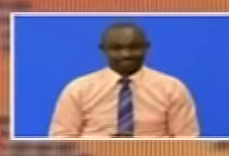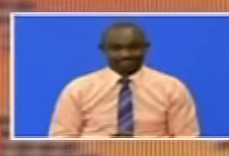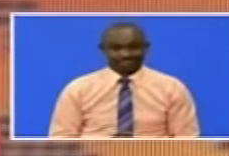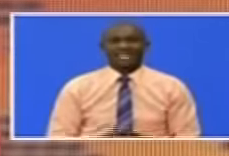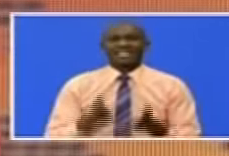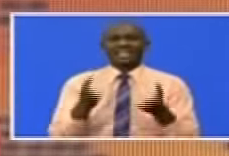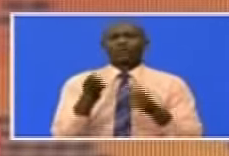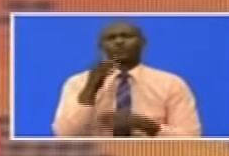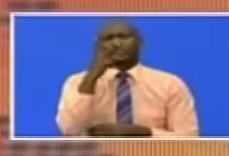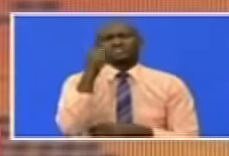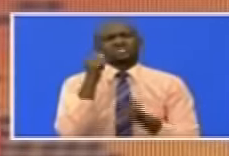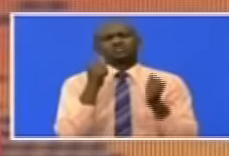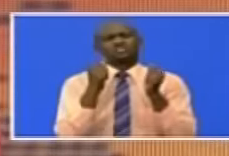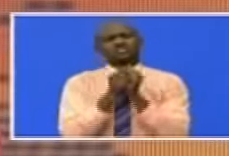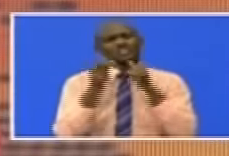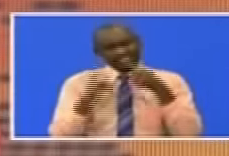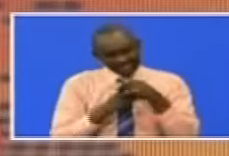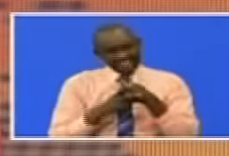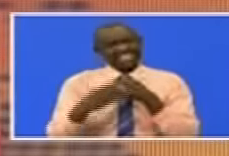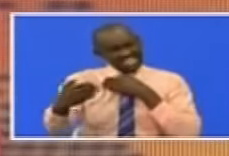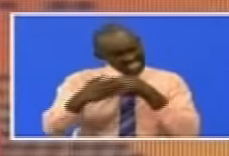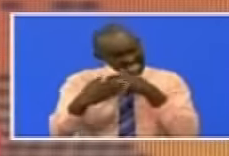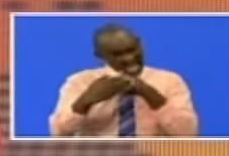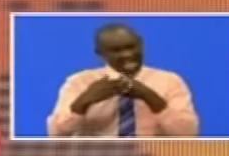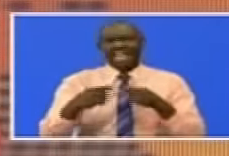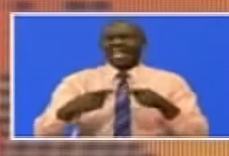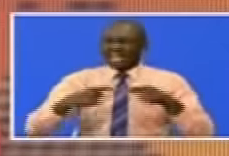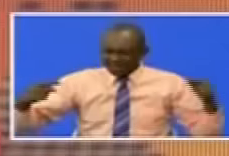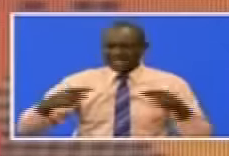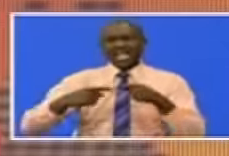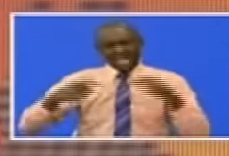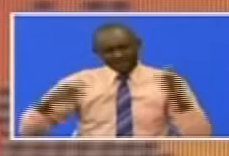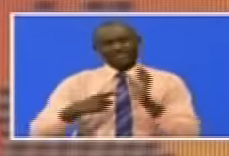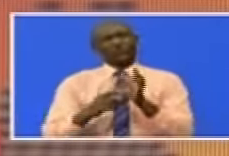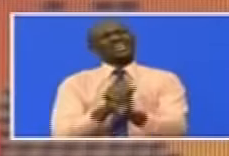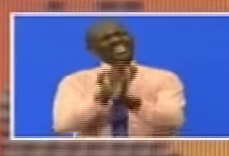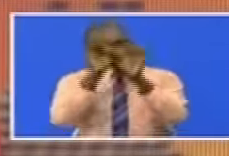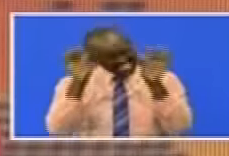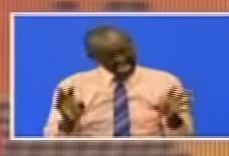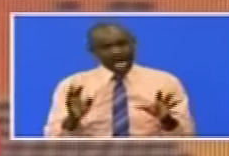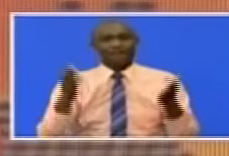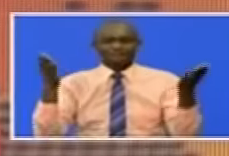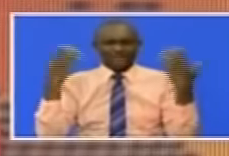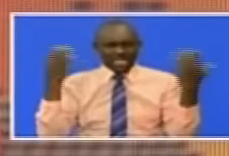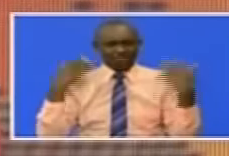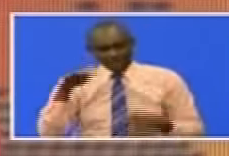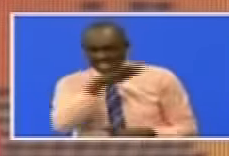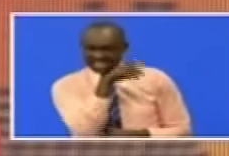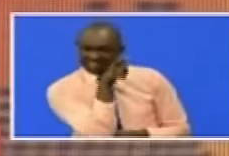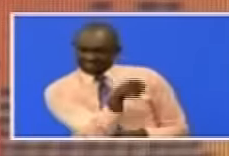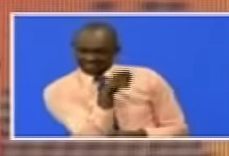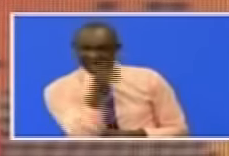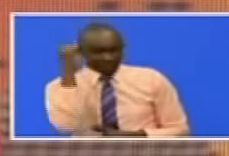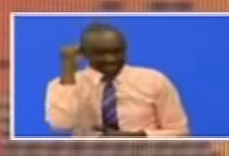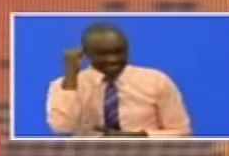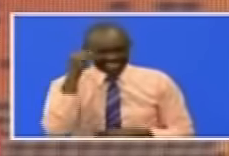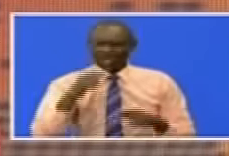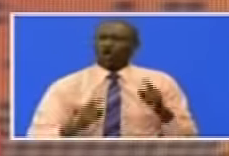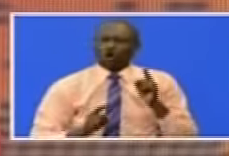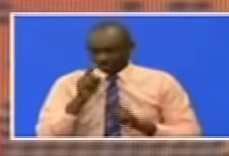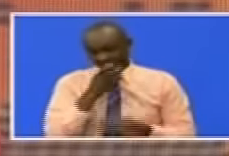Na mwaka 2017 unapokaribia, uhasama wa kisiasa unaendelea kudhihirika wazi miongoni mwa wanasiasa katika kaunti ya Meru